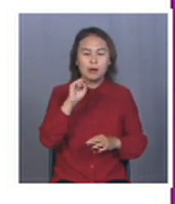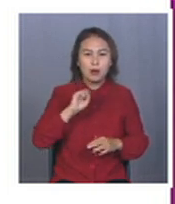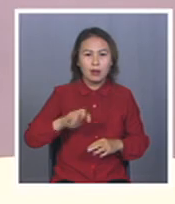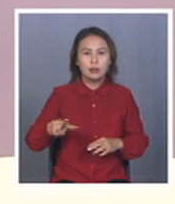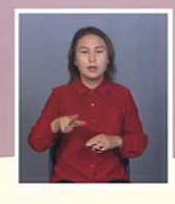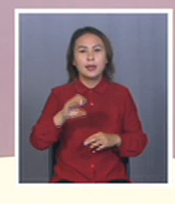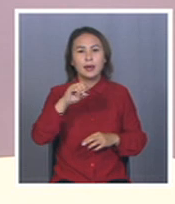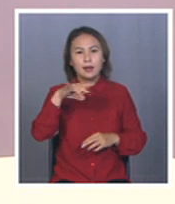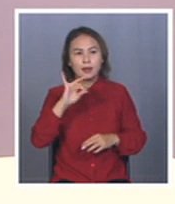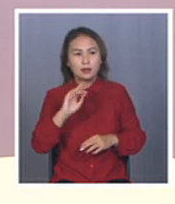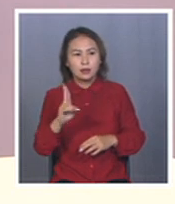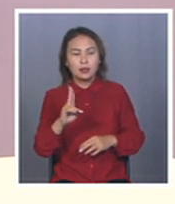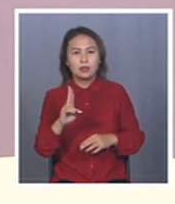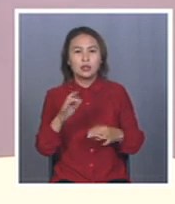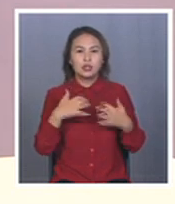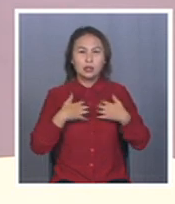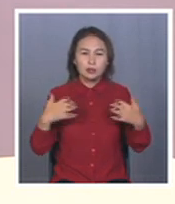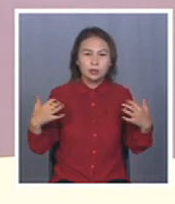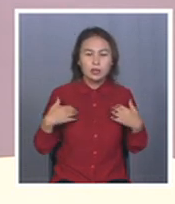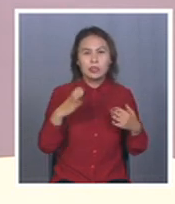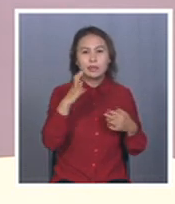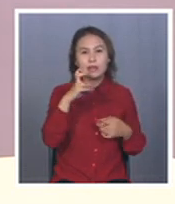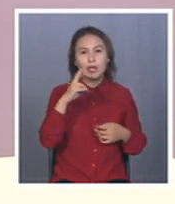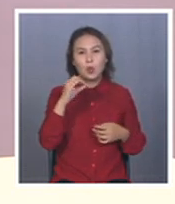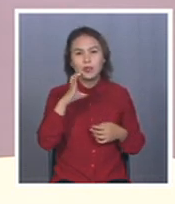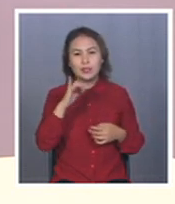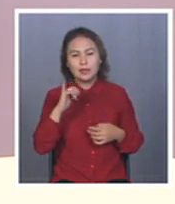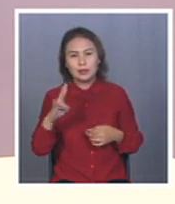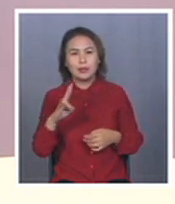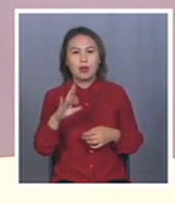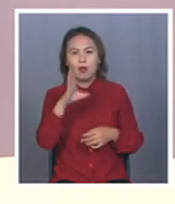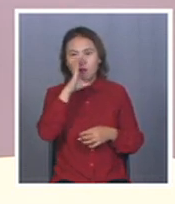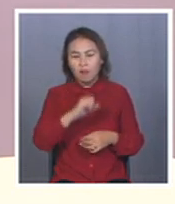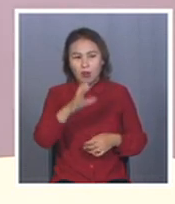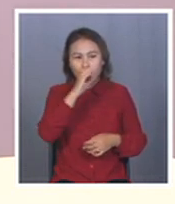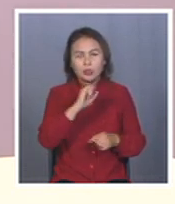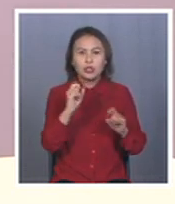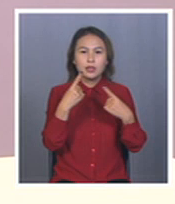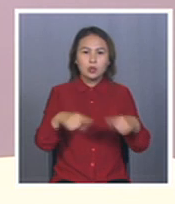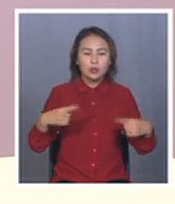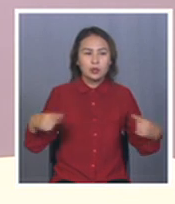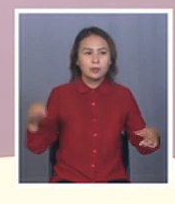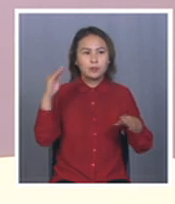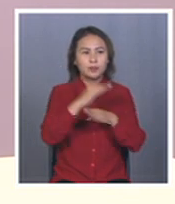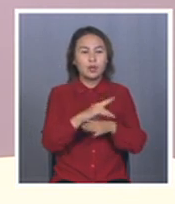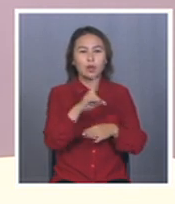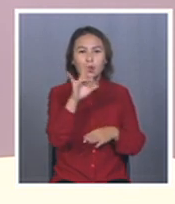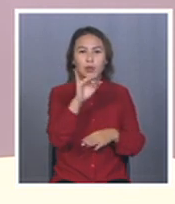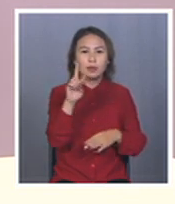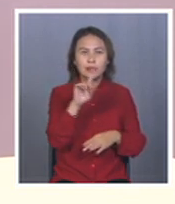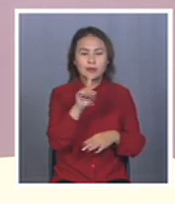елік, жыртқыштардан сілеусін, қасқыр, сондай-ақ құндыз тіршілік